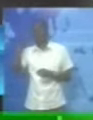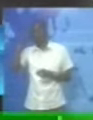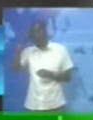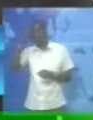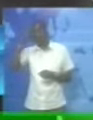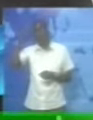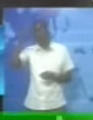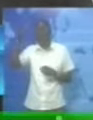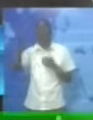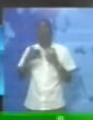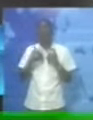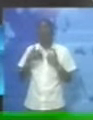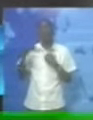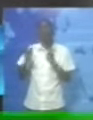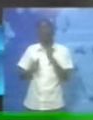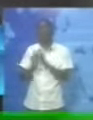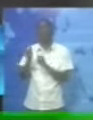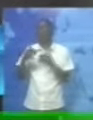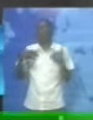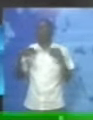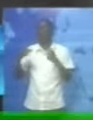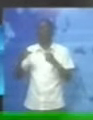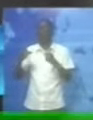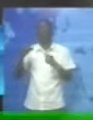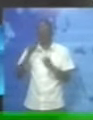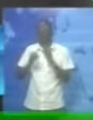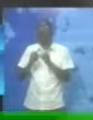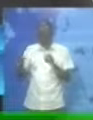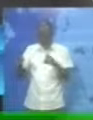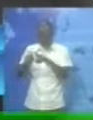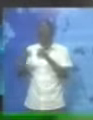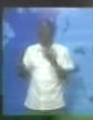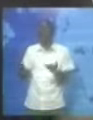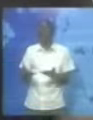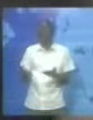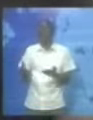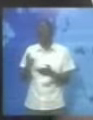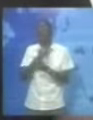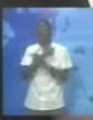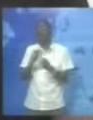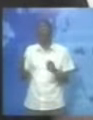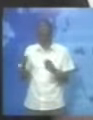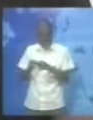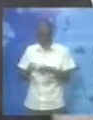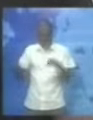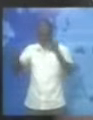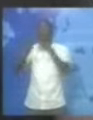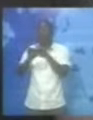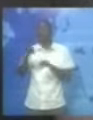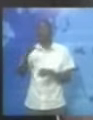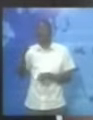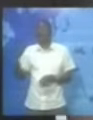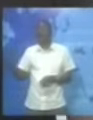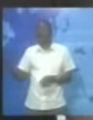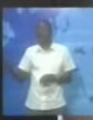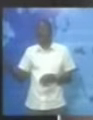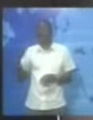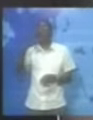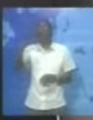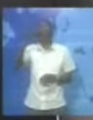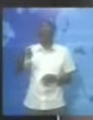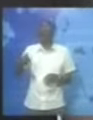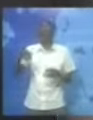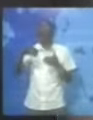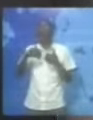de référence. C'est plus fort qu'ici. Donc, si c'est comme ça, les ICP sont très, très importants en Burkina. On doit